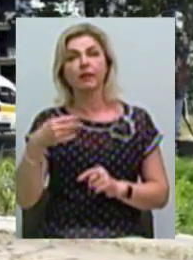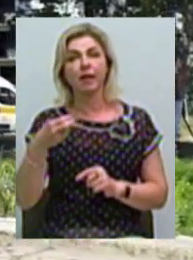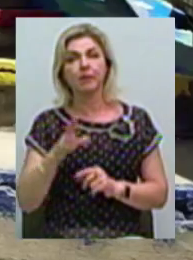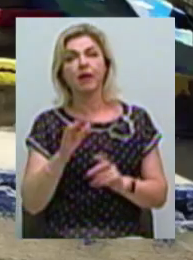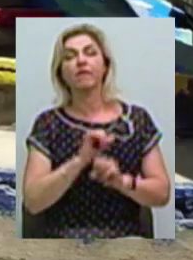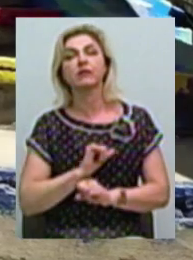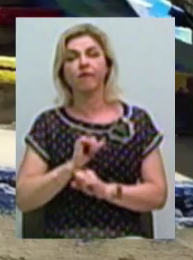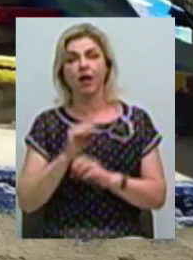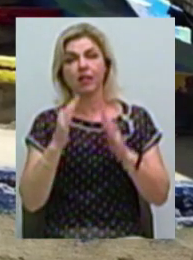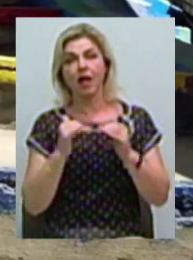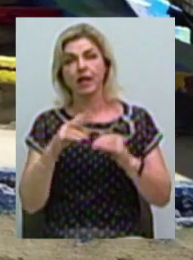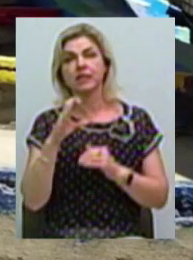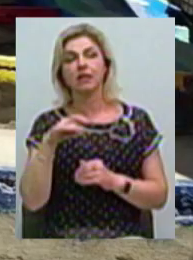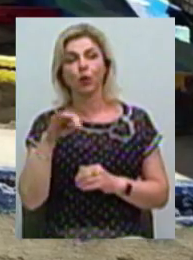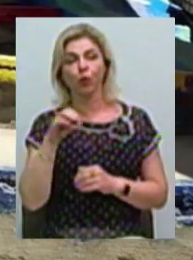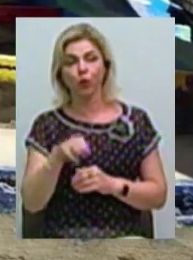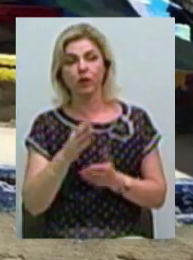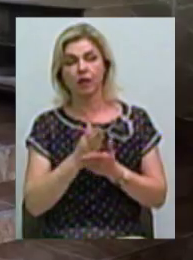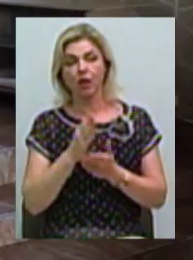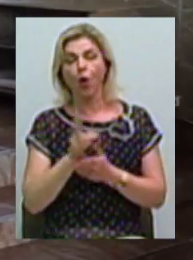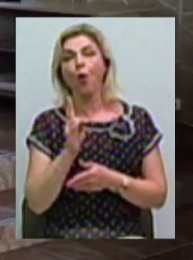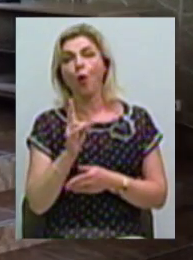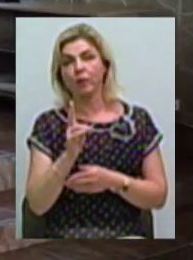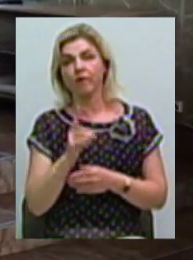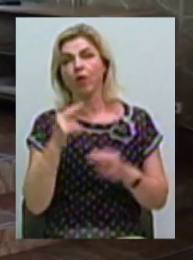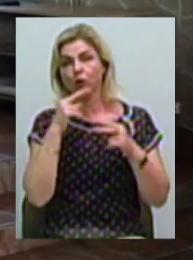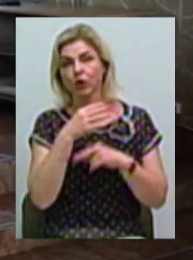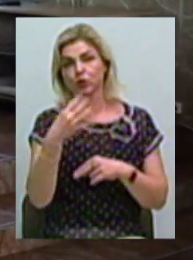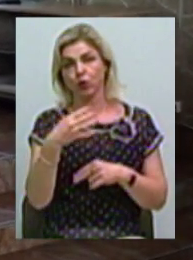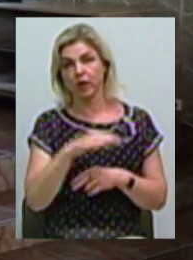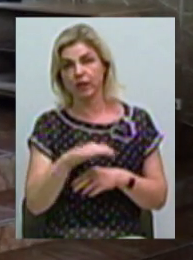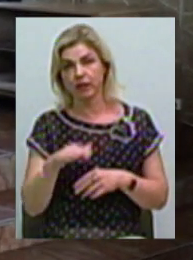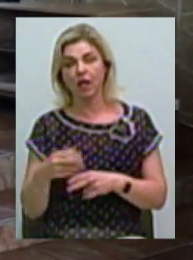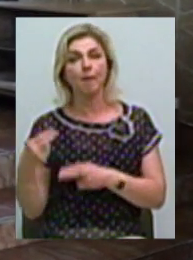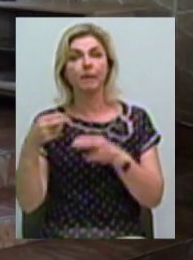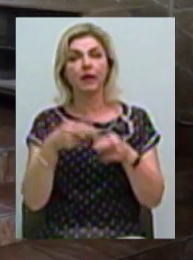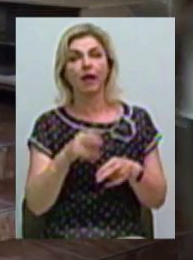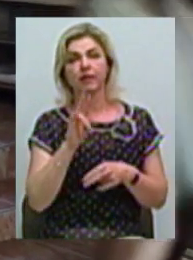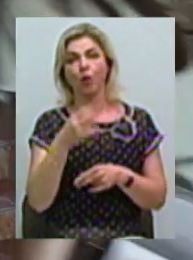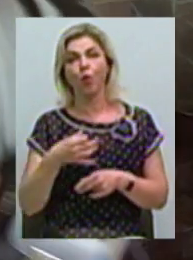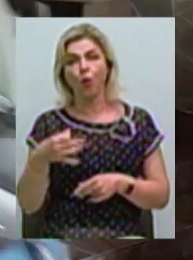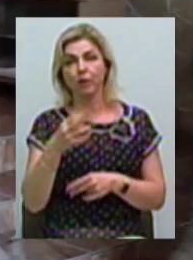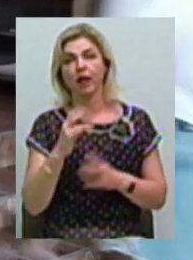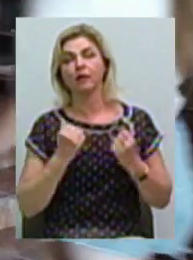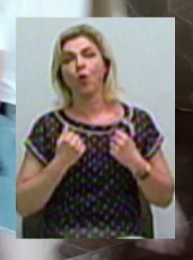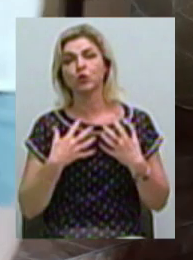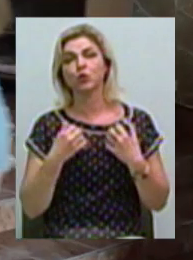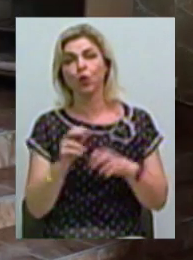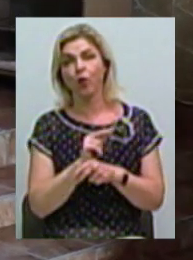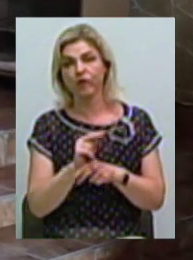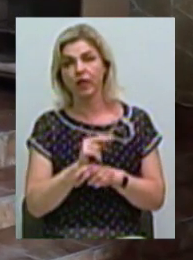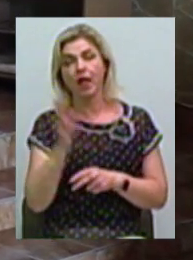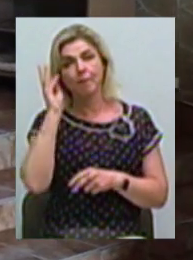оздоровчому таборі «Салют», який розташований на Коблевському узбережжі, отруїлись 40 дітей, які приїхали до Миколаївської області на оздоровлення з